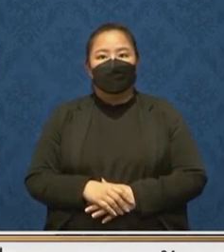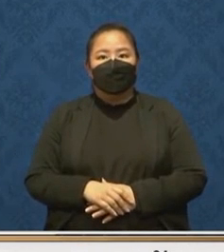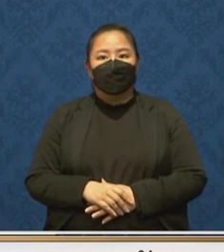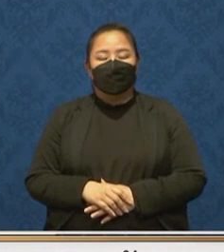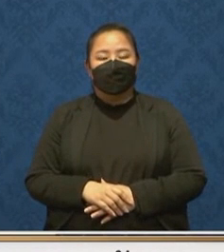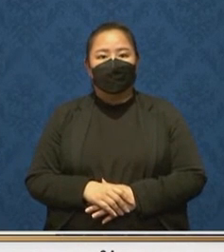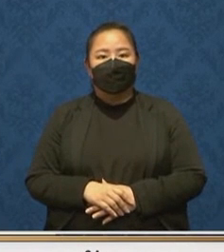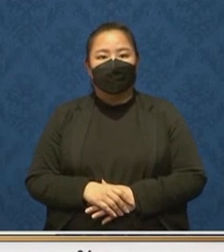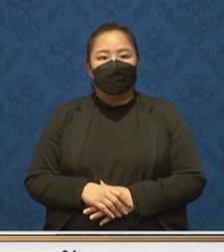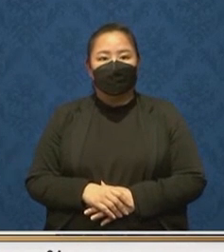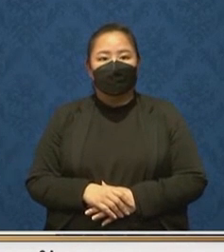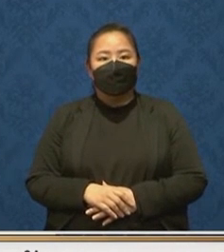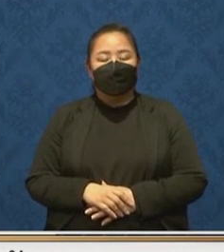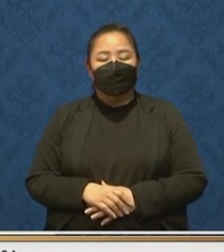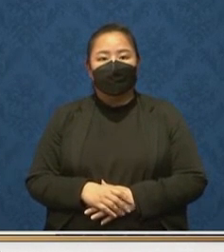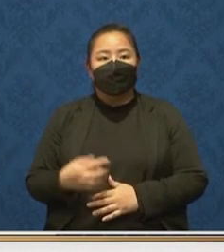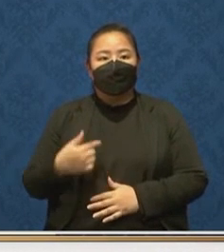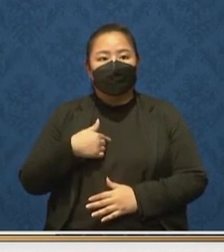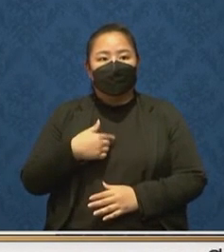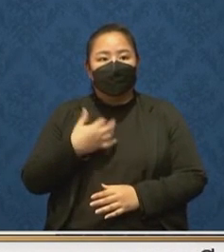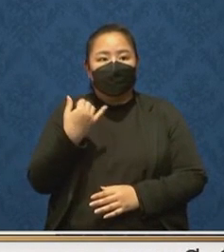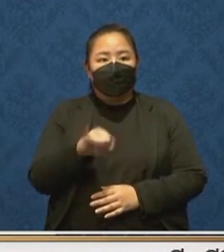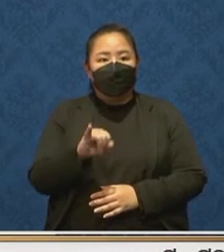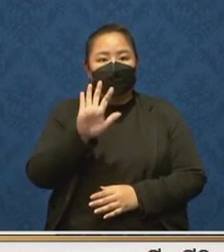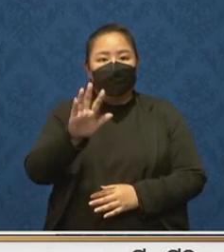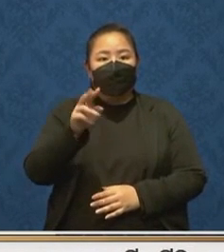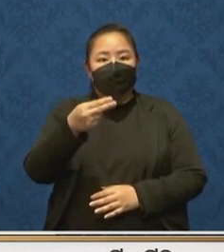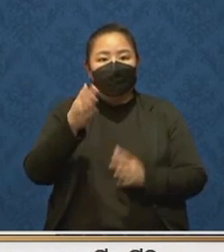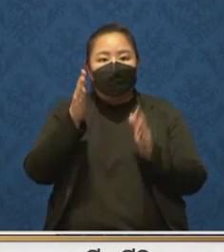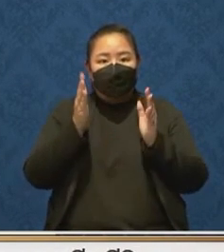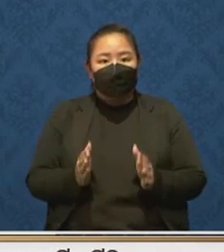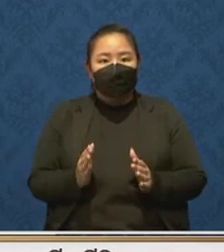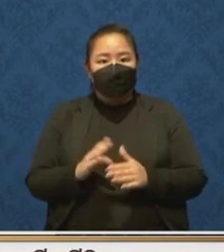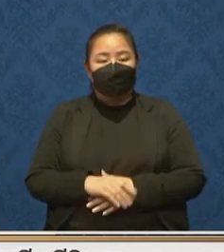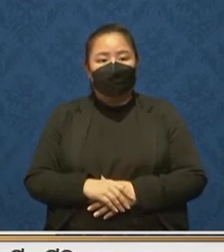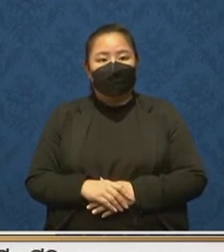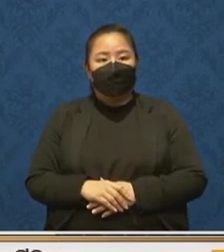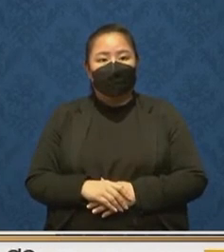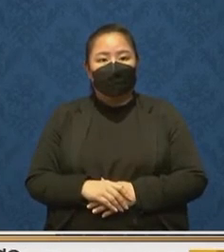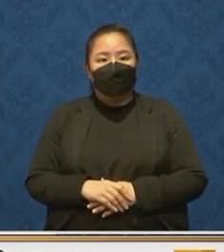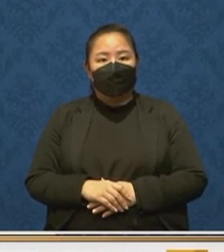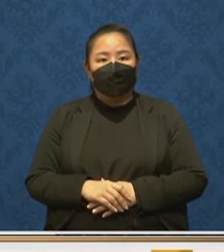้วไม่น้อยกวาวันละ 50,000 คนสำหรับคนติดเช้อรายให่